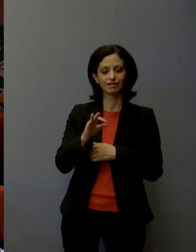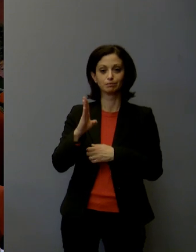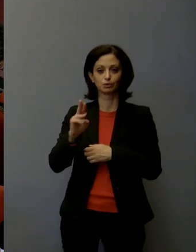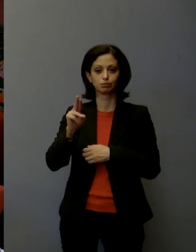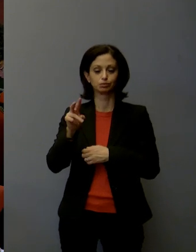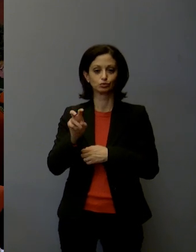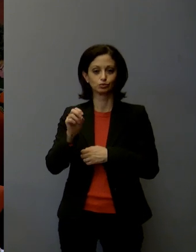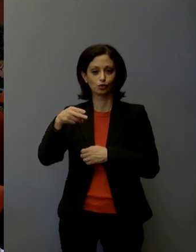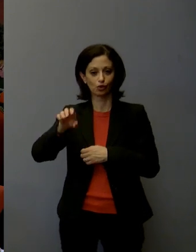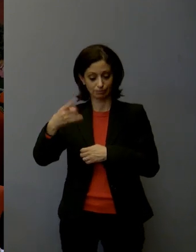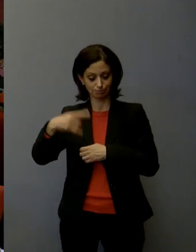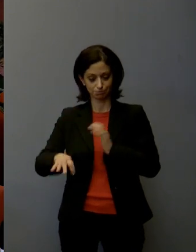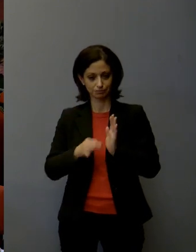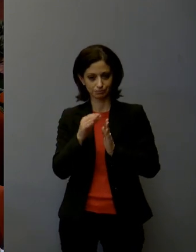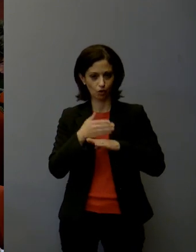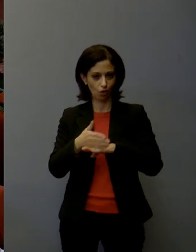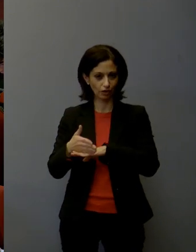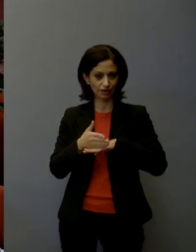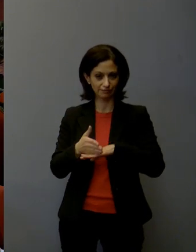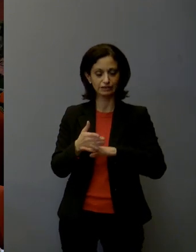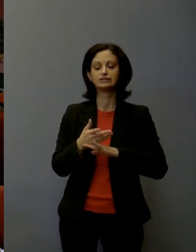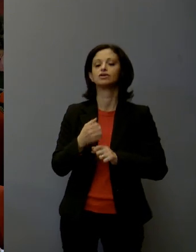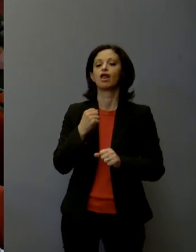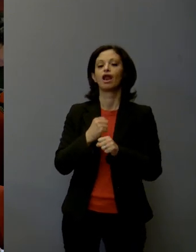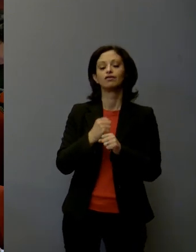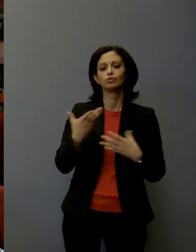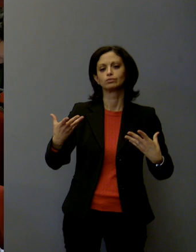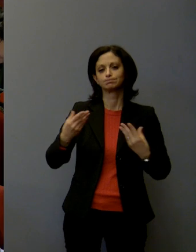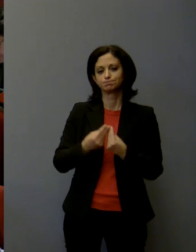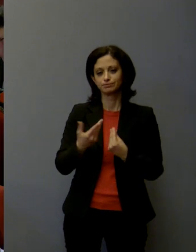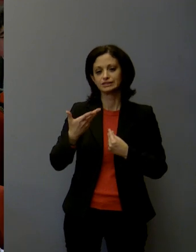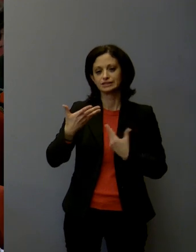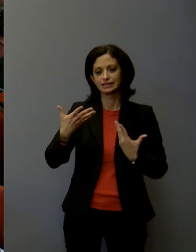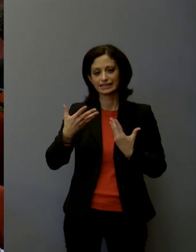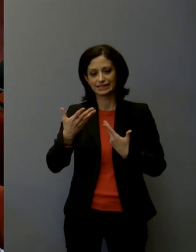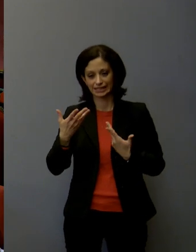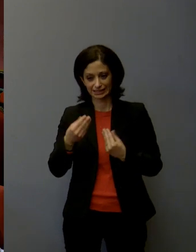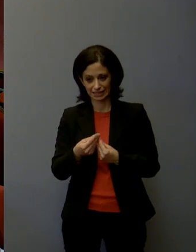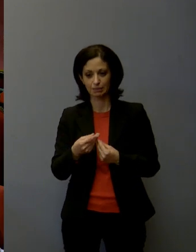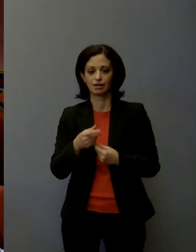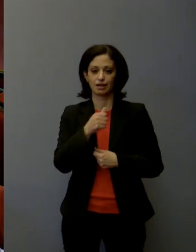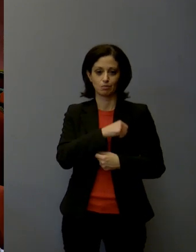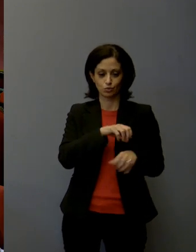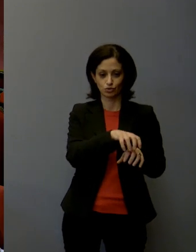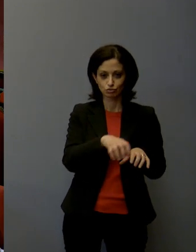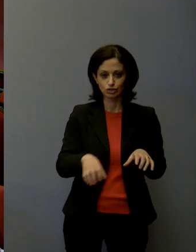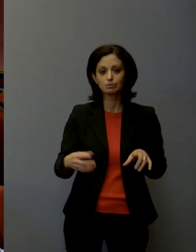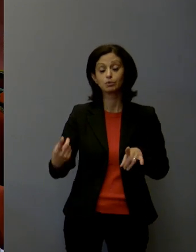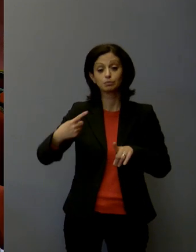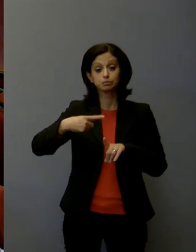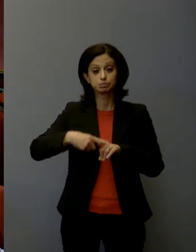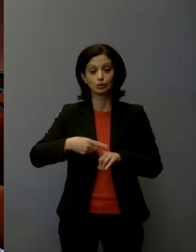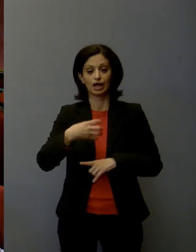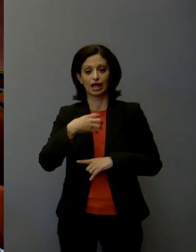rispetto a un lavoro che abbiamo appunto svolto in collaborazione anche con appunto il municipio e anche con